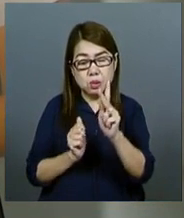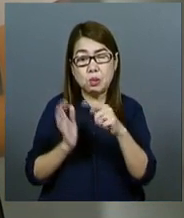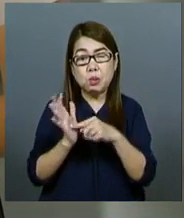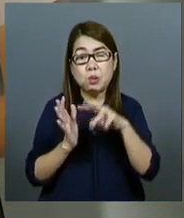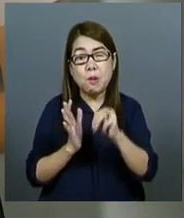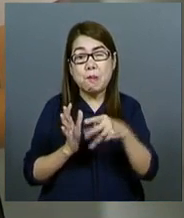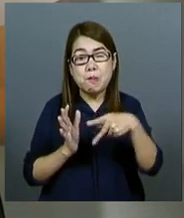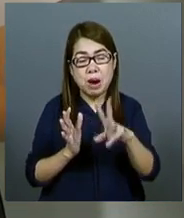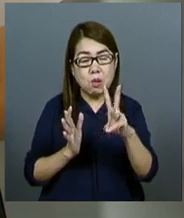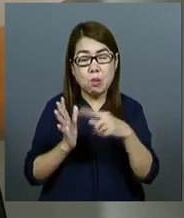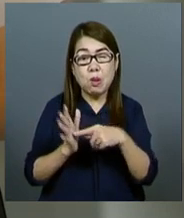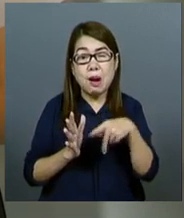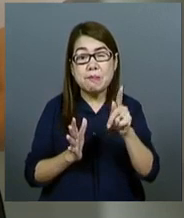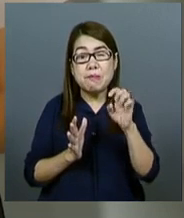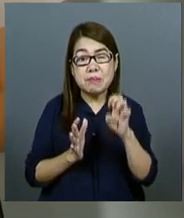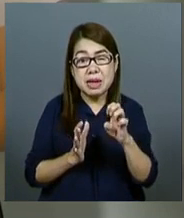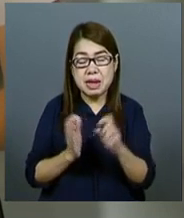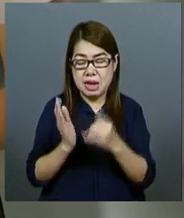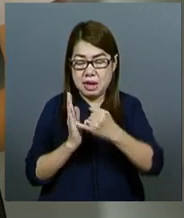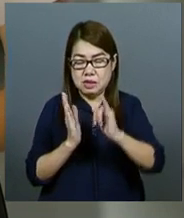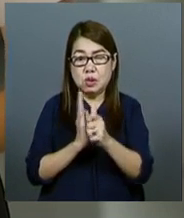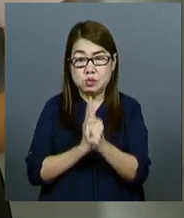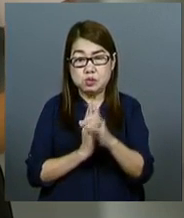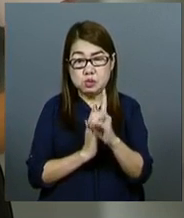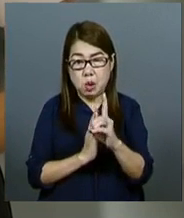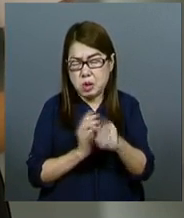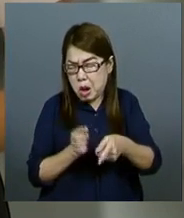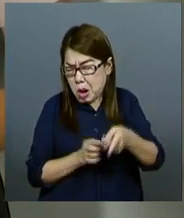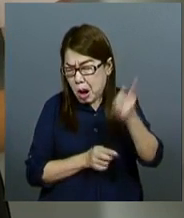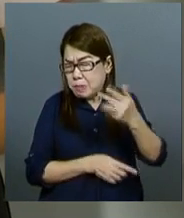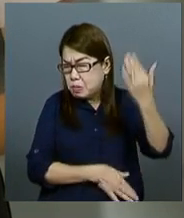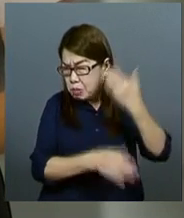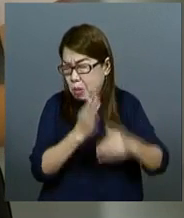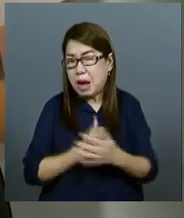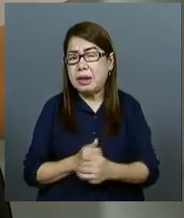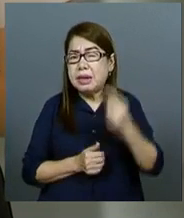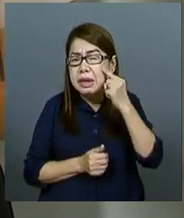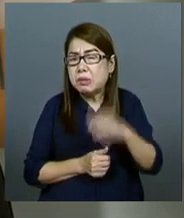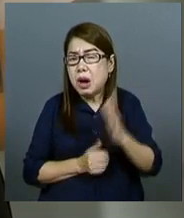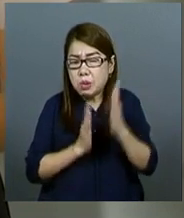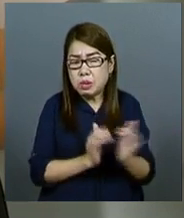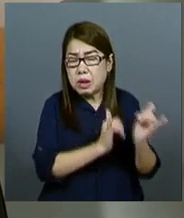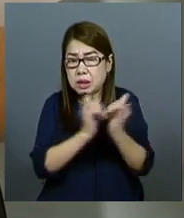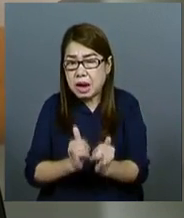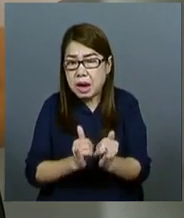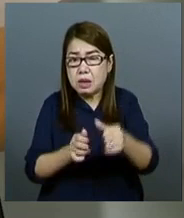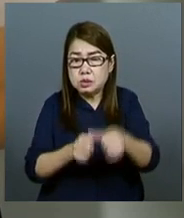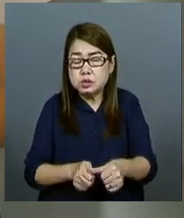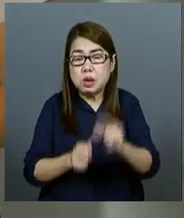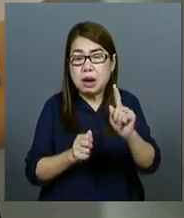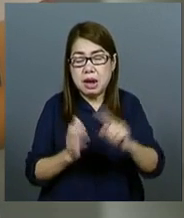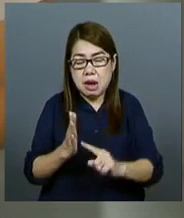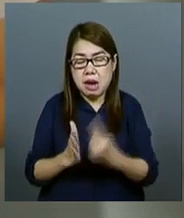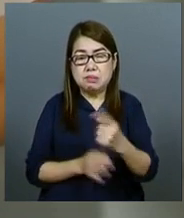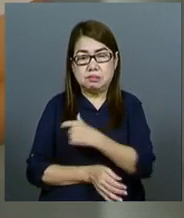านีเป็นชุมชนที่มีเรื่องเล่ายาวนานเพราะเชื่อว่ามีการย้ายถิ่นฐานมาตั้งชุมชนที่นี่ตั้งแต่สมัยรัชก